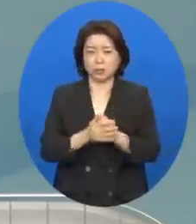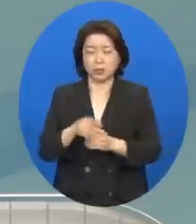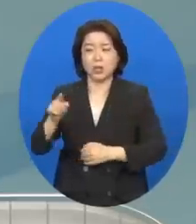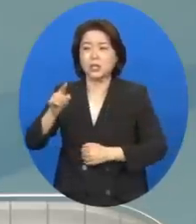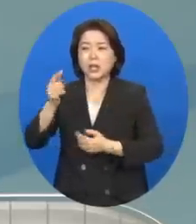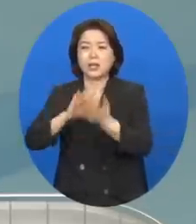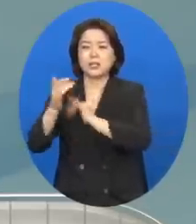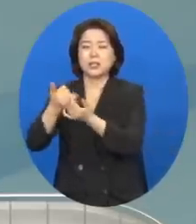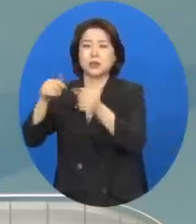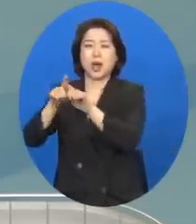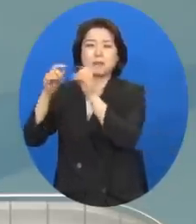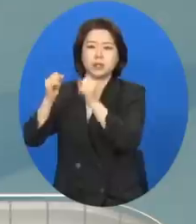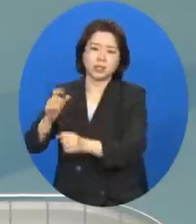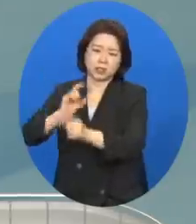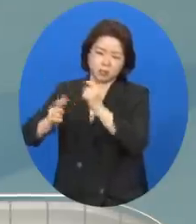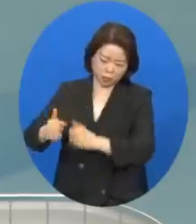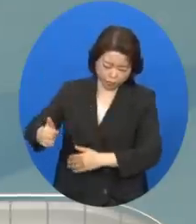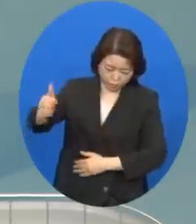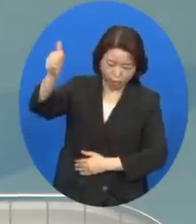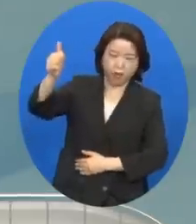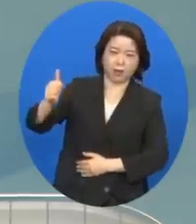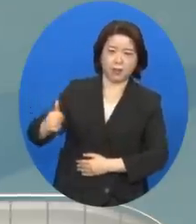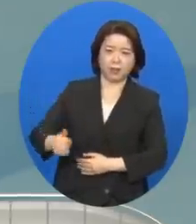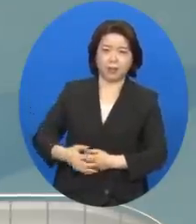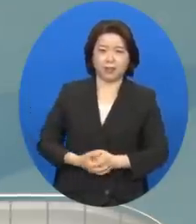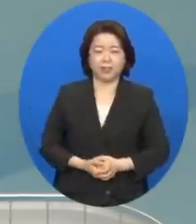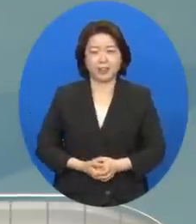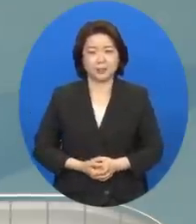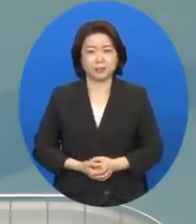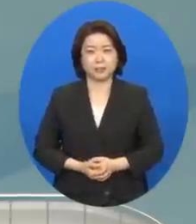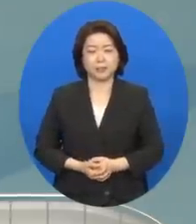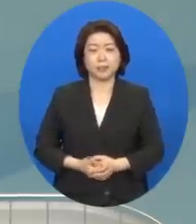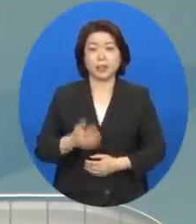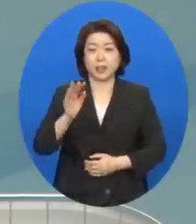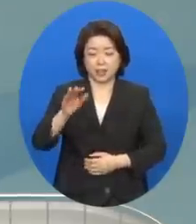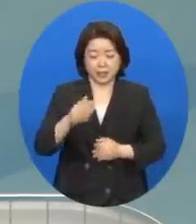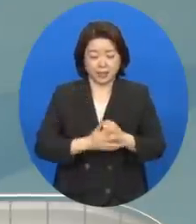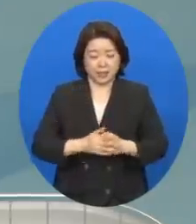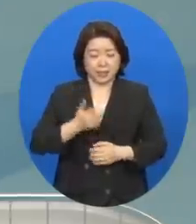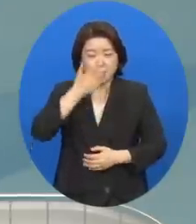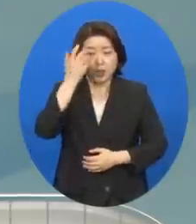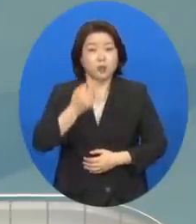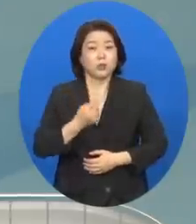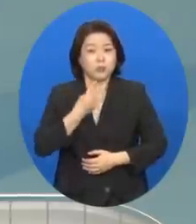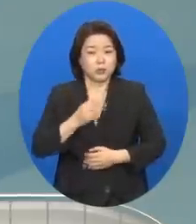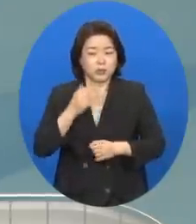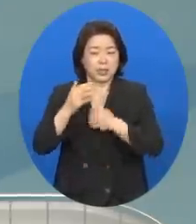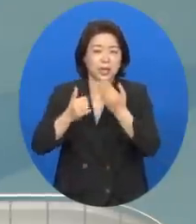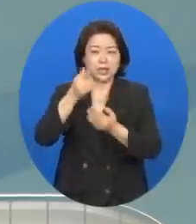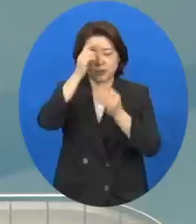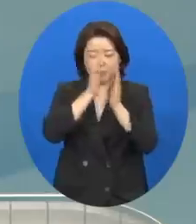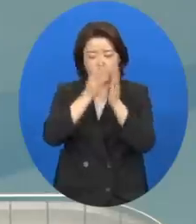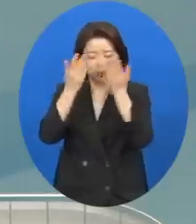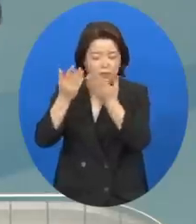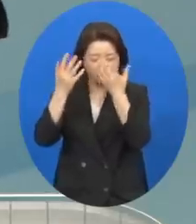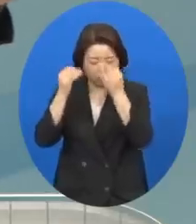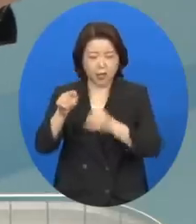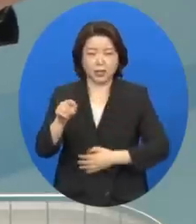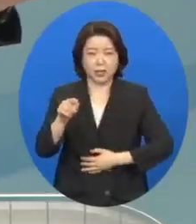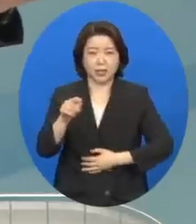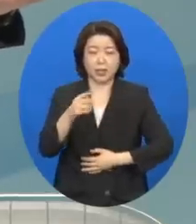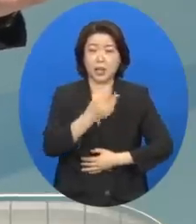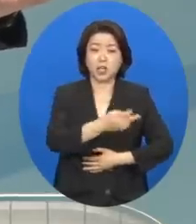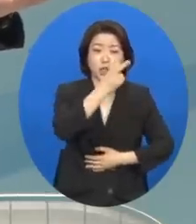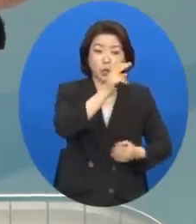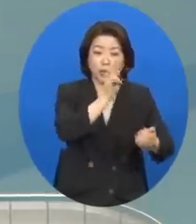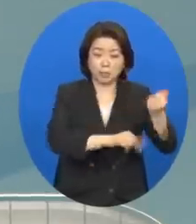그렇다니까요. 여러분, 요셉이 얼마나 하나님께 기도 많이 했겠어요. 형들에게 팔려서 종으로 갔을